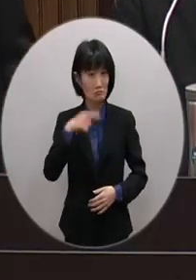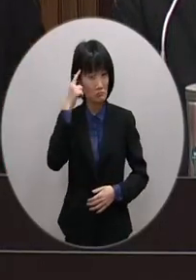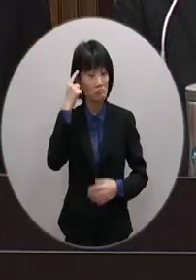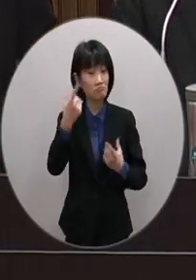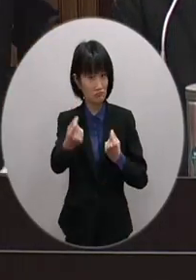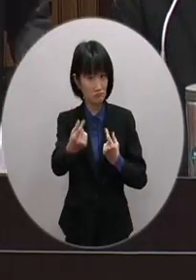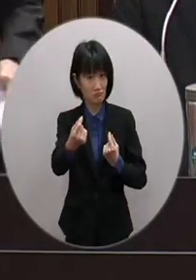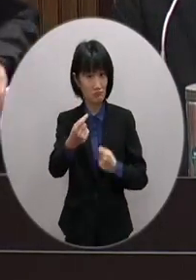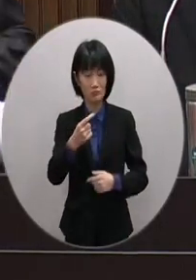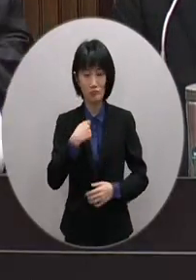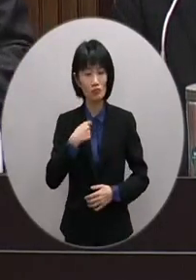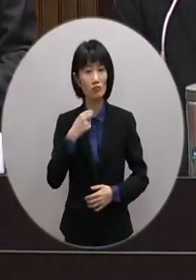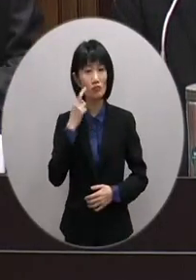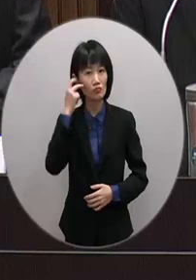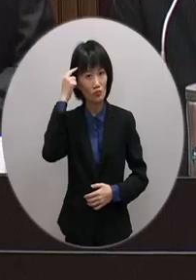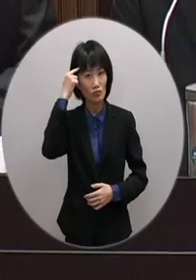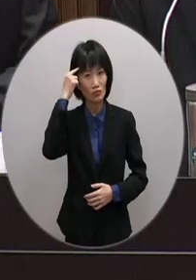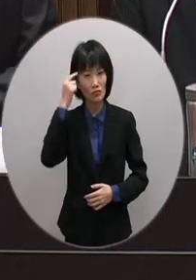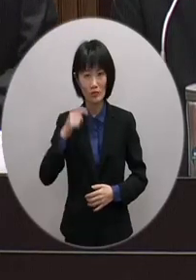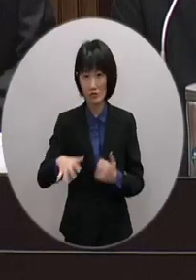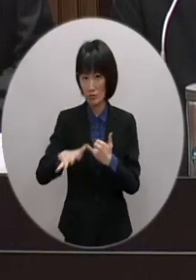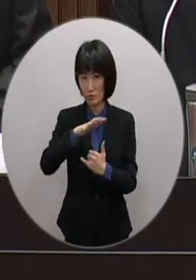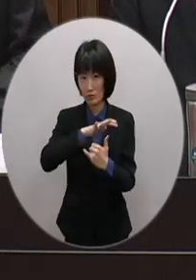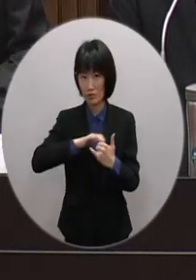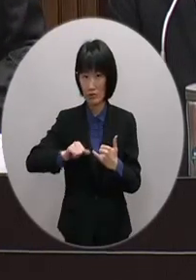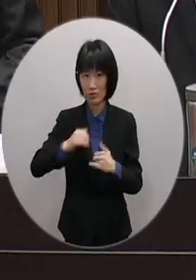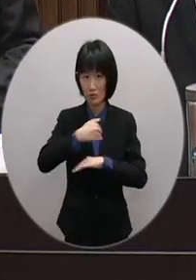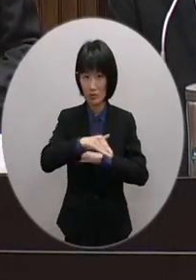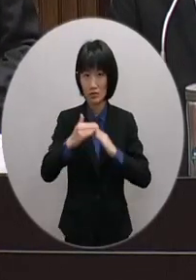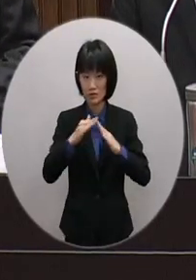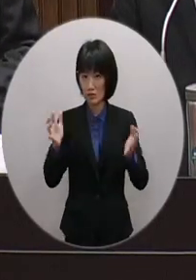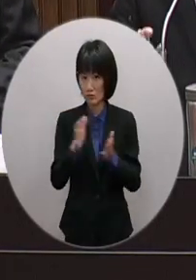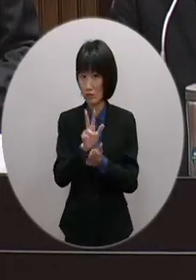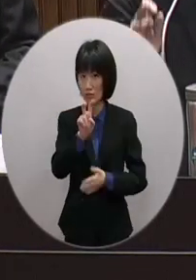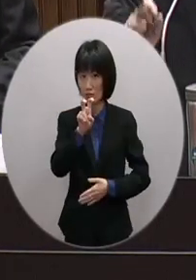念是一样的啦。我一直认为，全国22个县市啊，